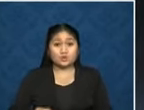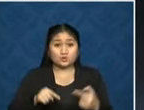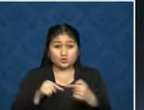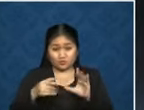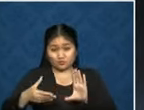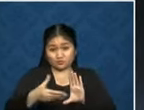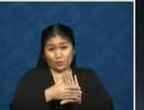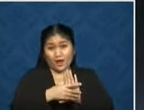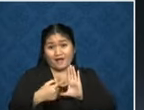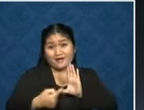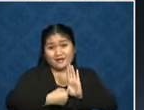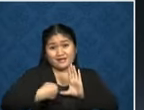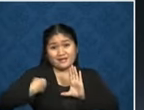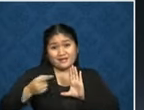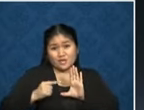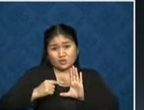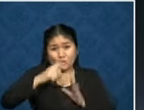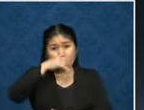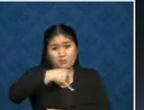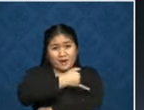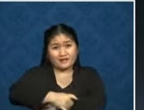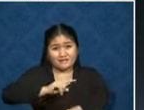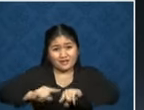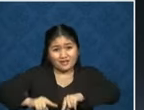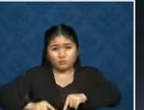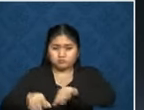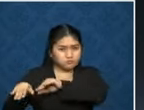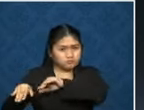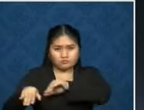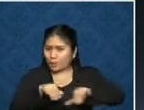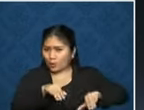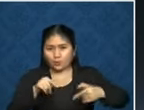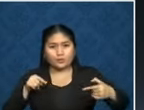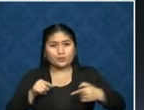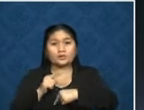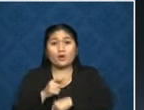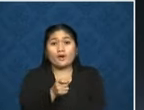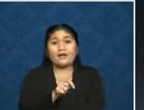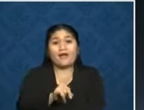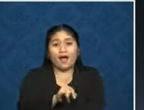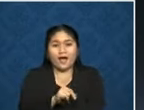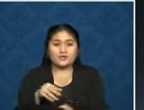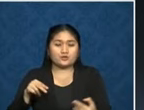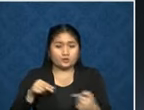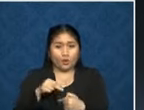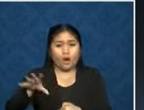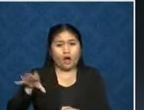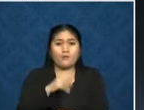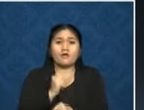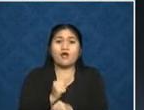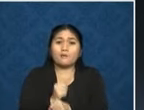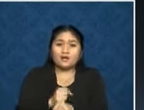ด์นี้นะคะท่านจะเห็นได้ว่าในหลายๆประเทศเลยที่ได้เตรียมความพร้อมสำหรับการนำ AI เข้ามาใช้งาน ในภาครัฐไปไกล